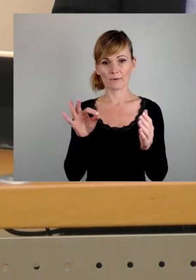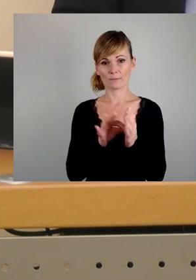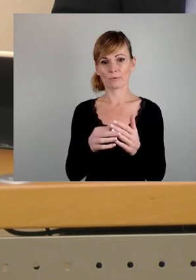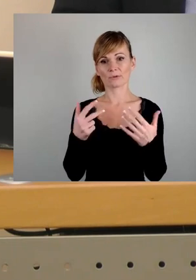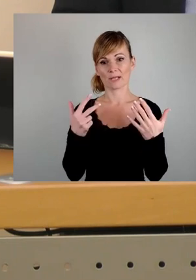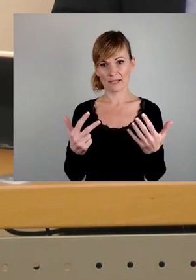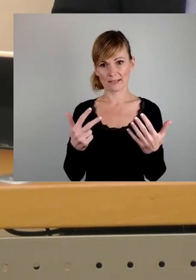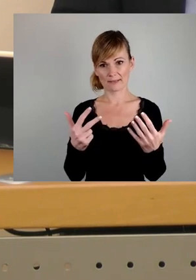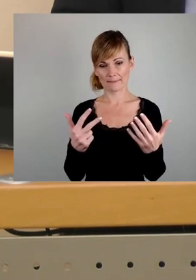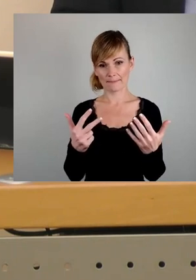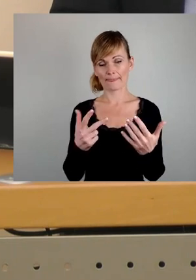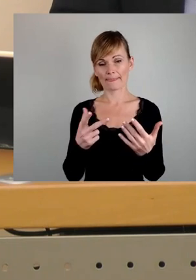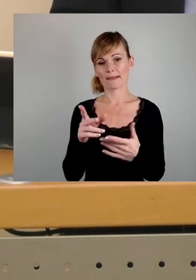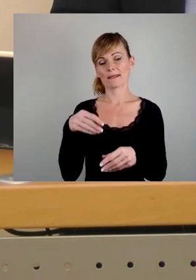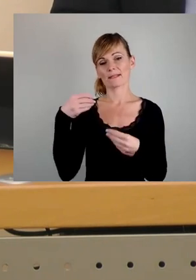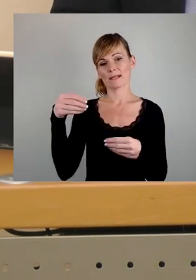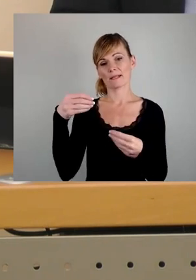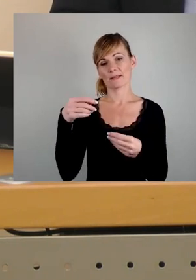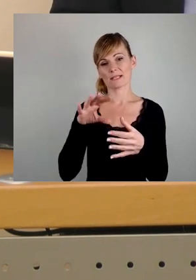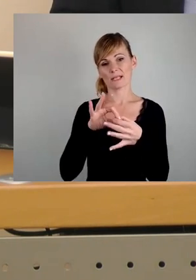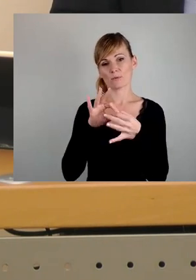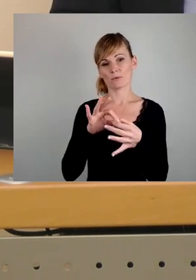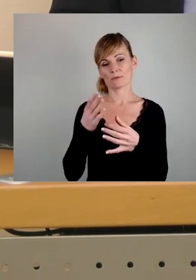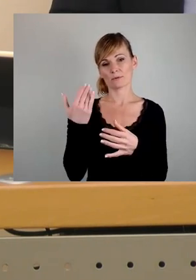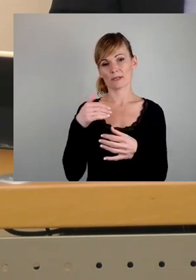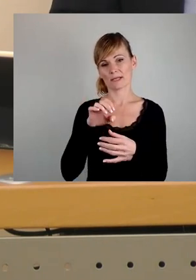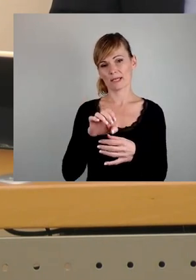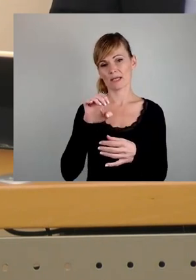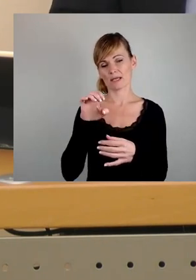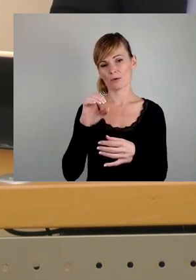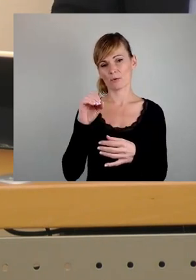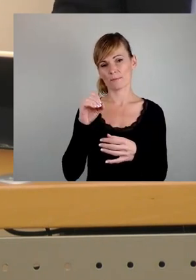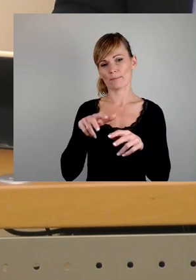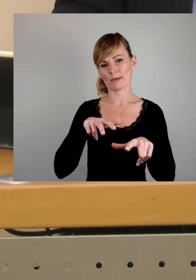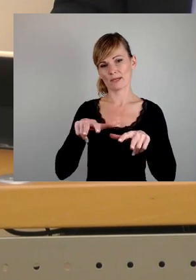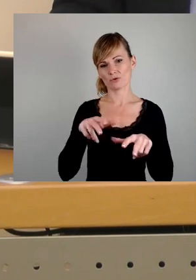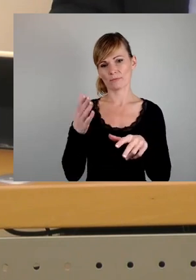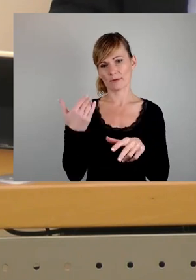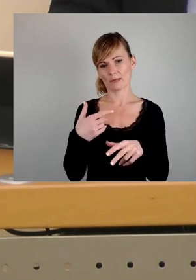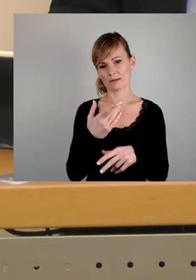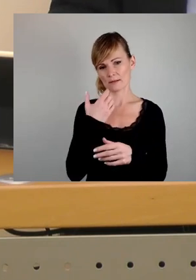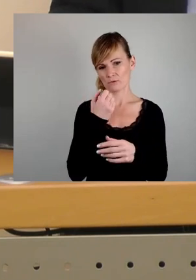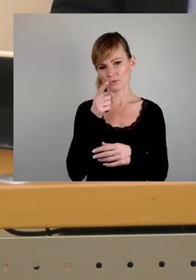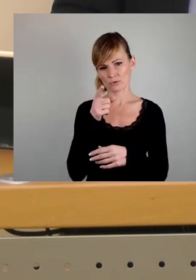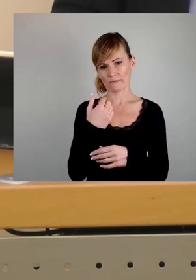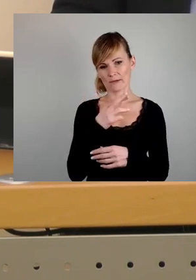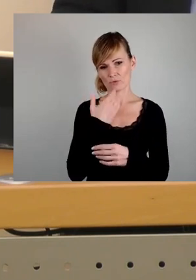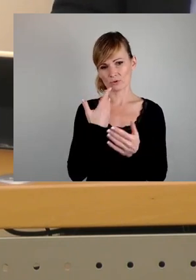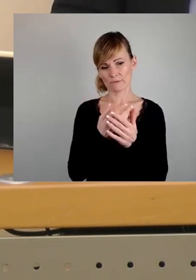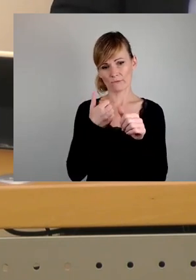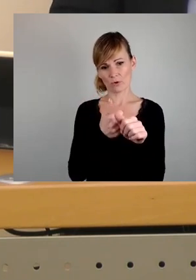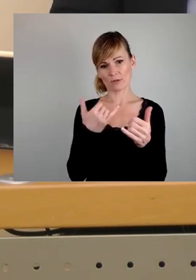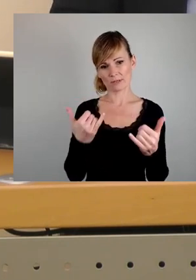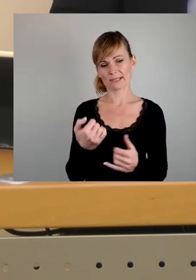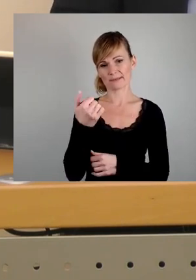eine Zertifizierung nach dem Eco-Management-Audit-Schema angestrebt. Wer dem folgen möchte, den bitte ich jetzt um